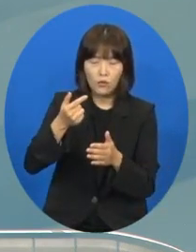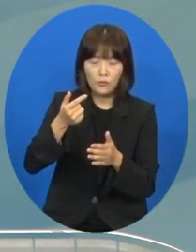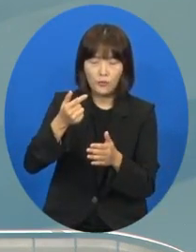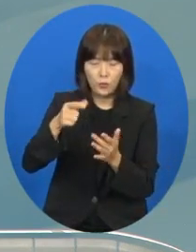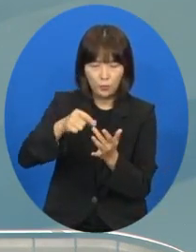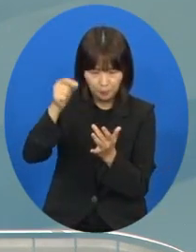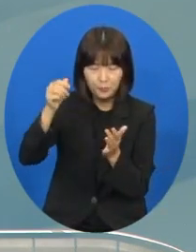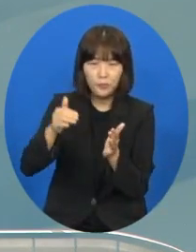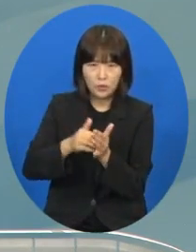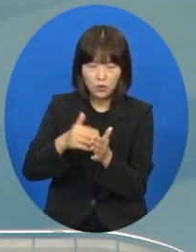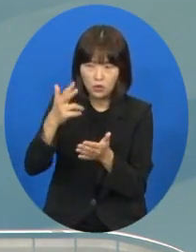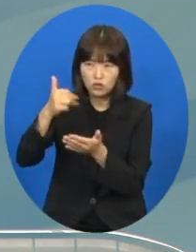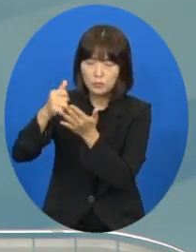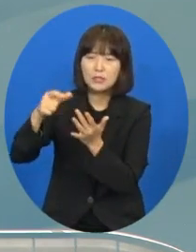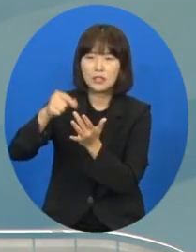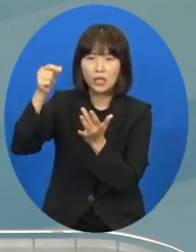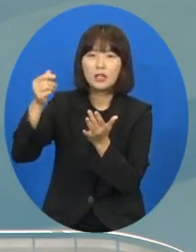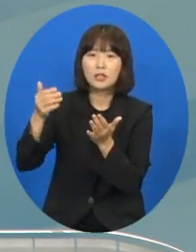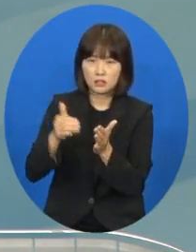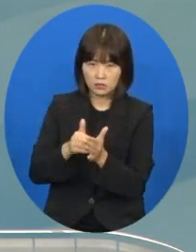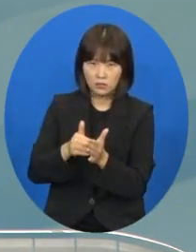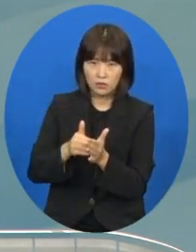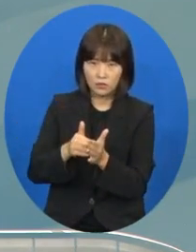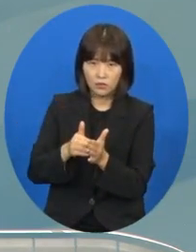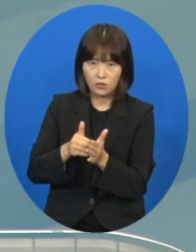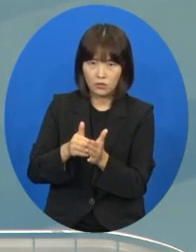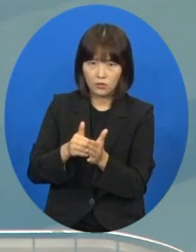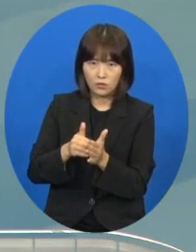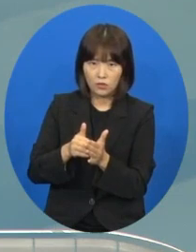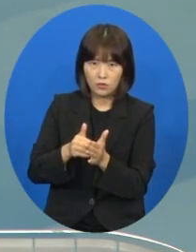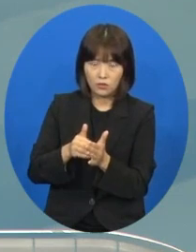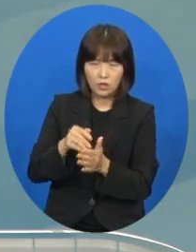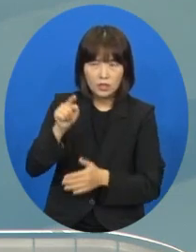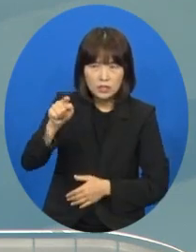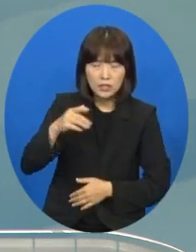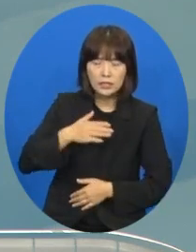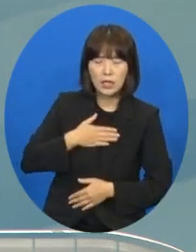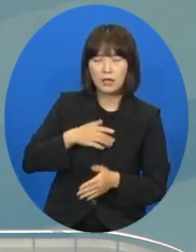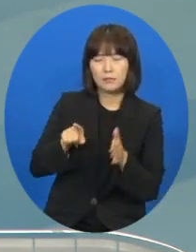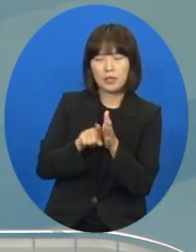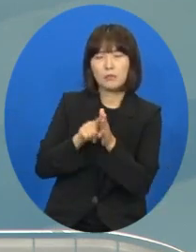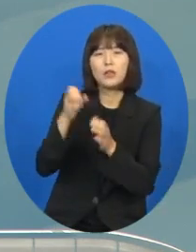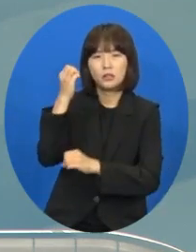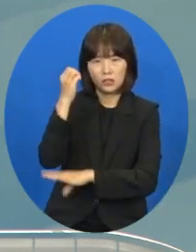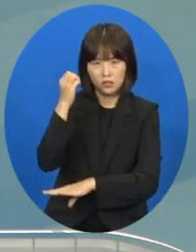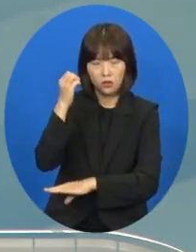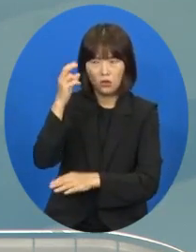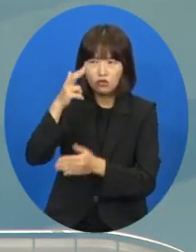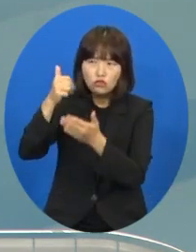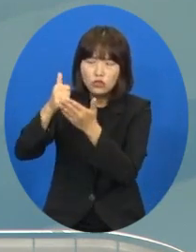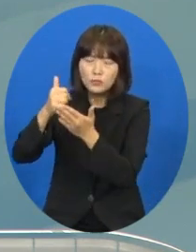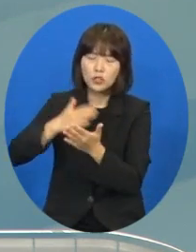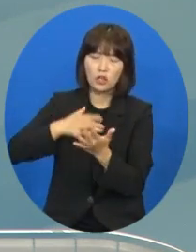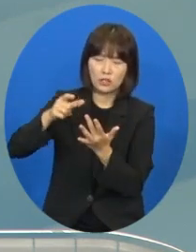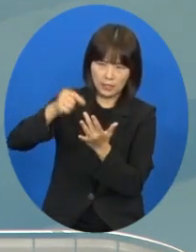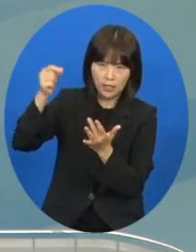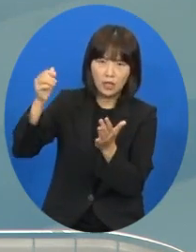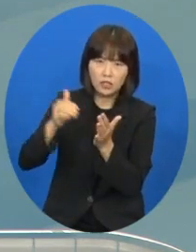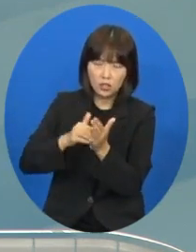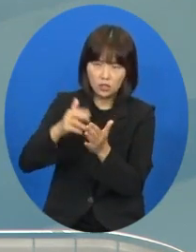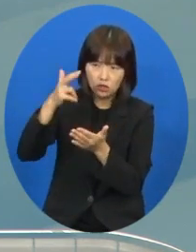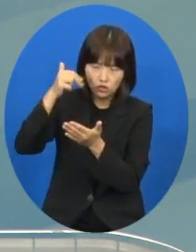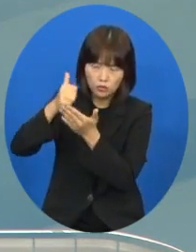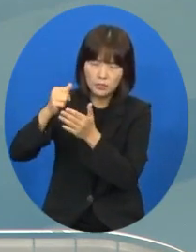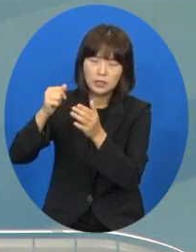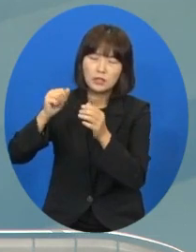주님이 택하셨으니, 그게 저에게 있어서는 믿음의 근거였어요. 주님이 택하셨으니 주님이 하실